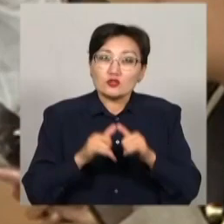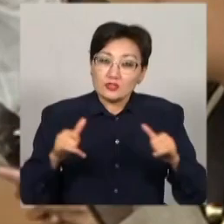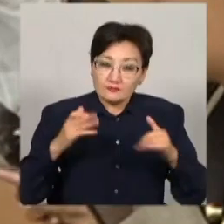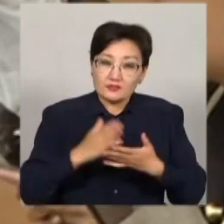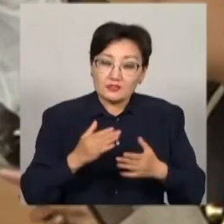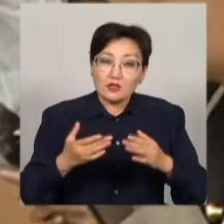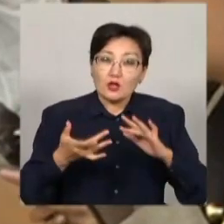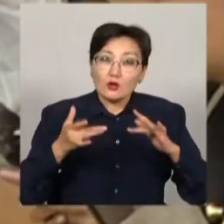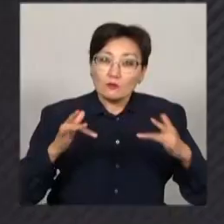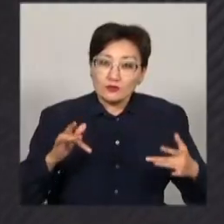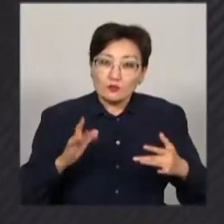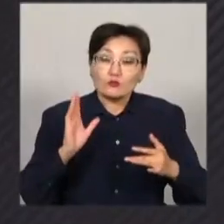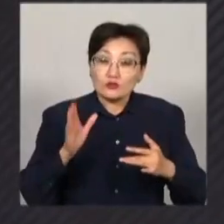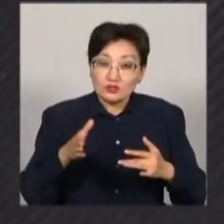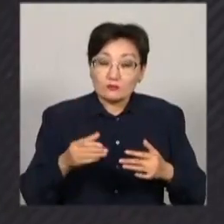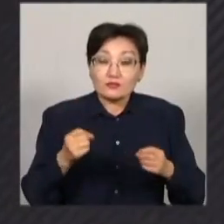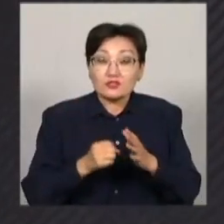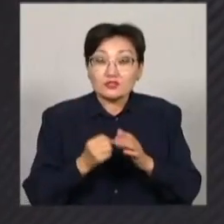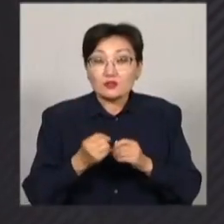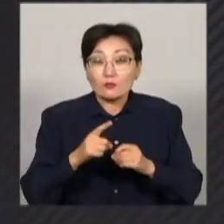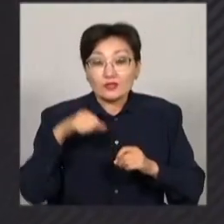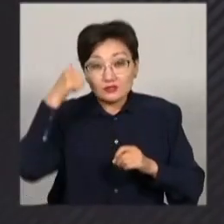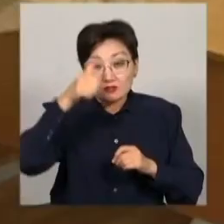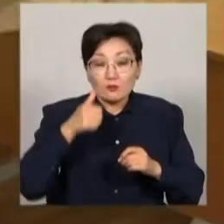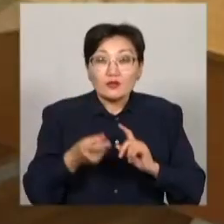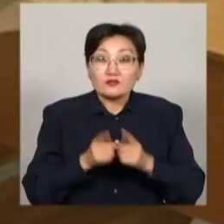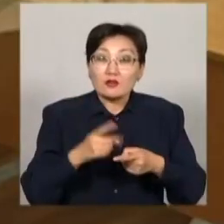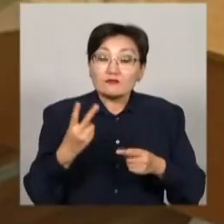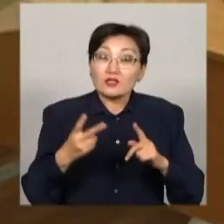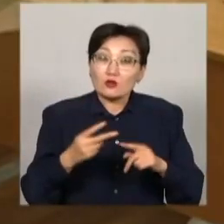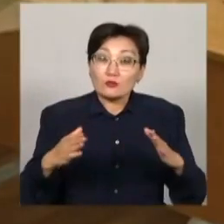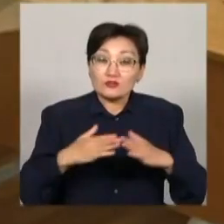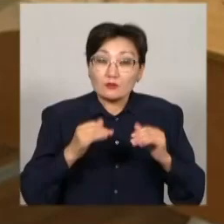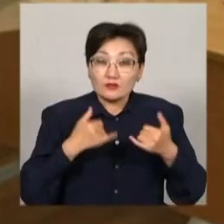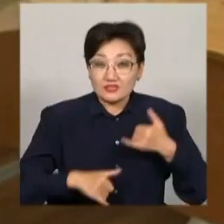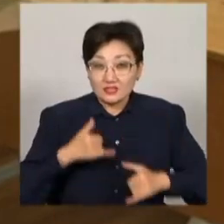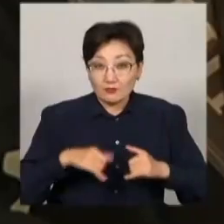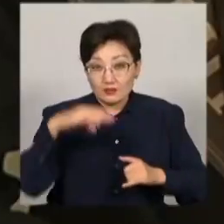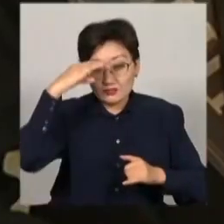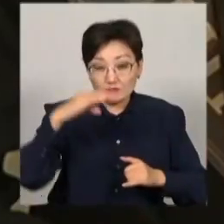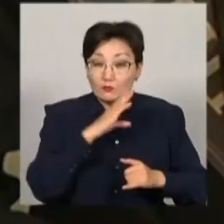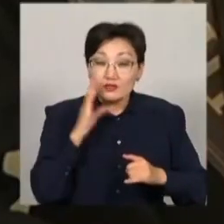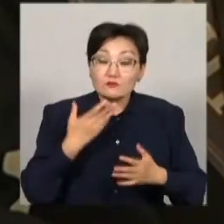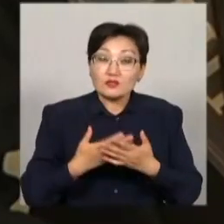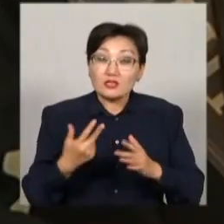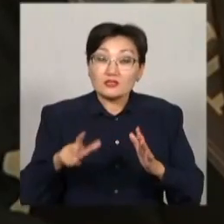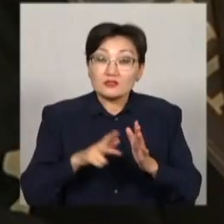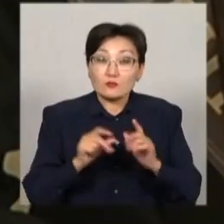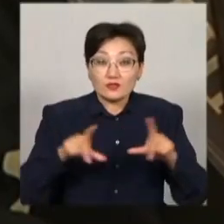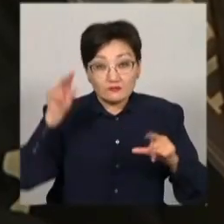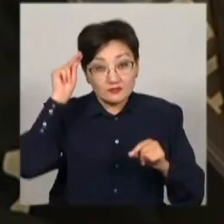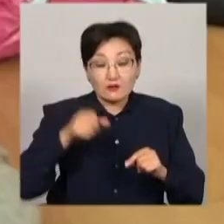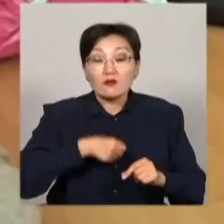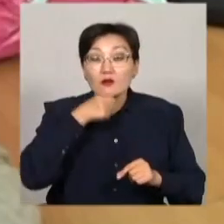цифровизация будущего за 11 лет школа для многих становится вторым домом у учителя крестными родителями примеру в 38 гимназии во